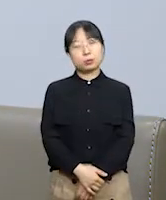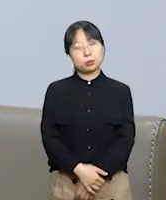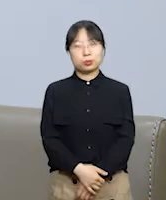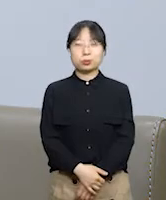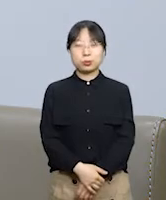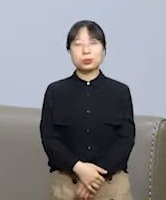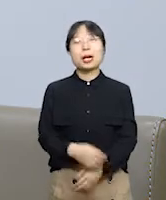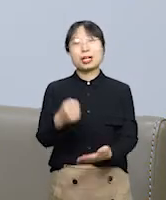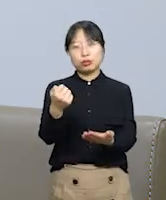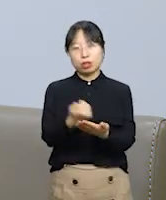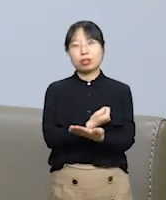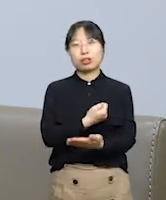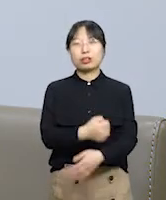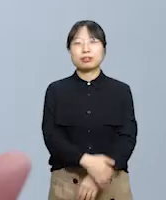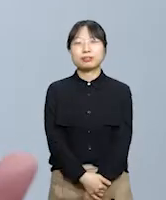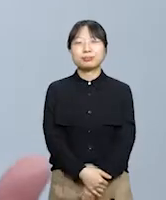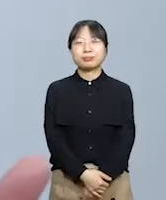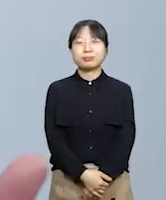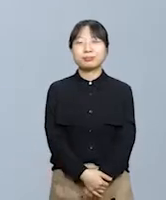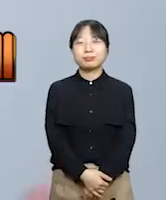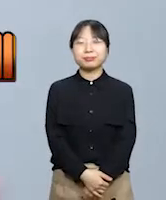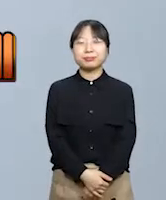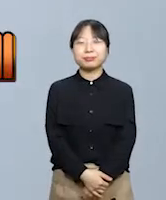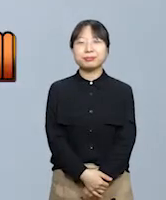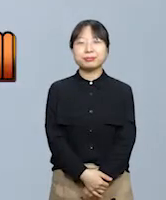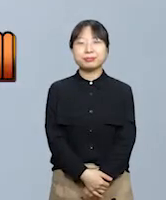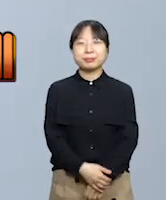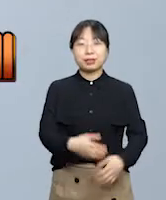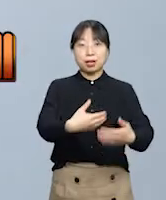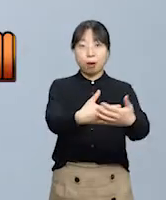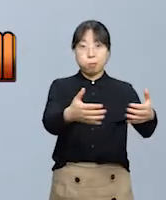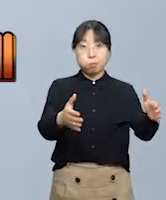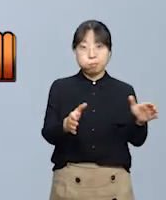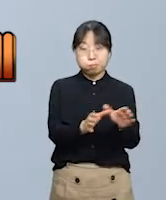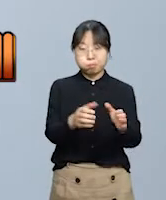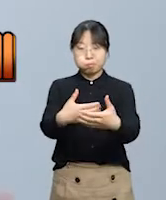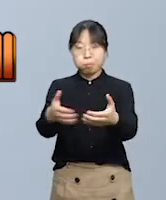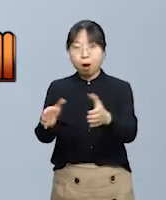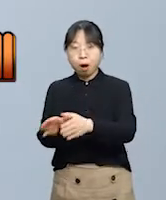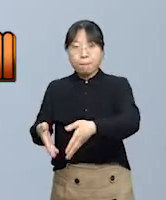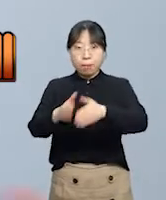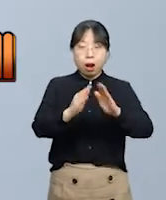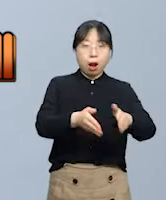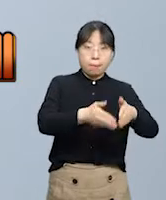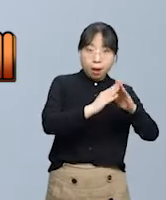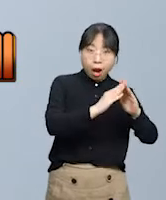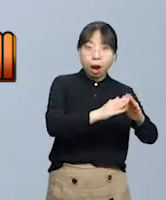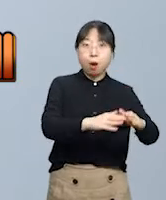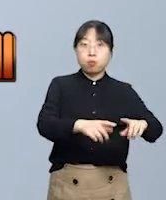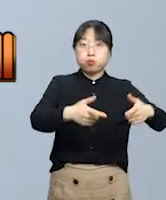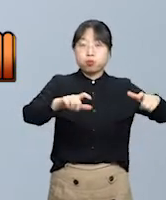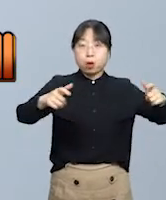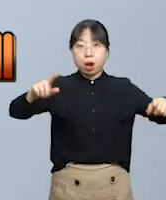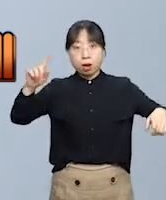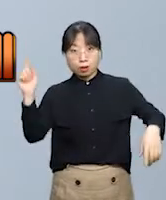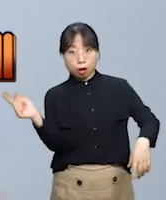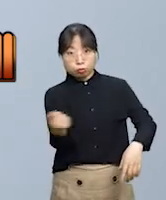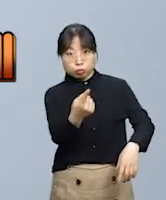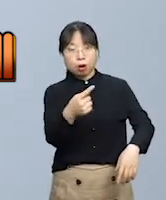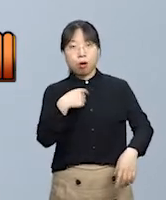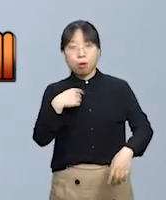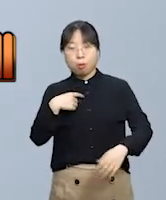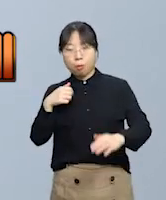굉장히 안타까운 심정인데 팀이 활성화가 돼야 선수나 지도자분들한테 뭐 조언을 하고